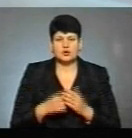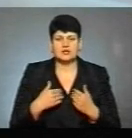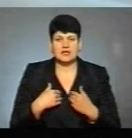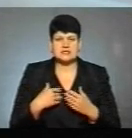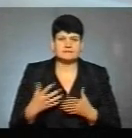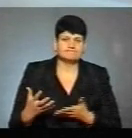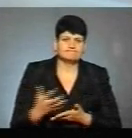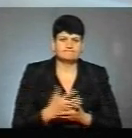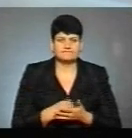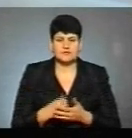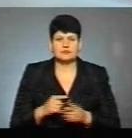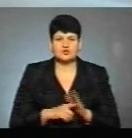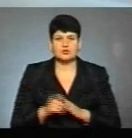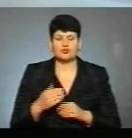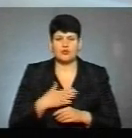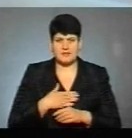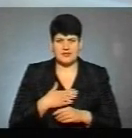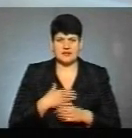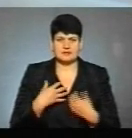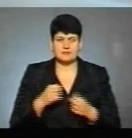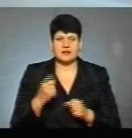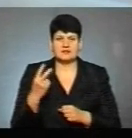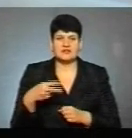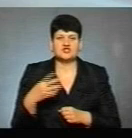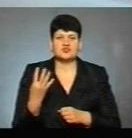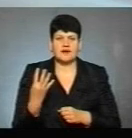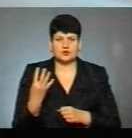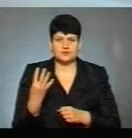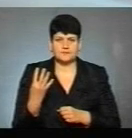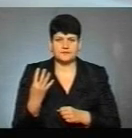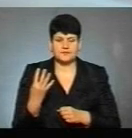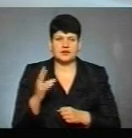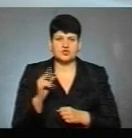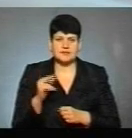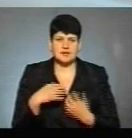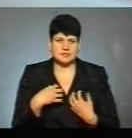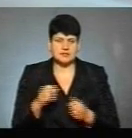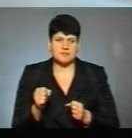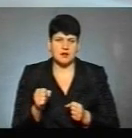визбирали. Спочатку мене 24-го числа взяли.